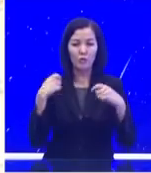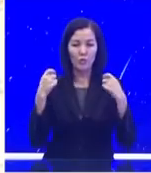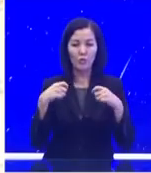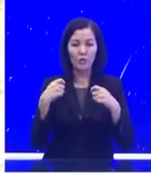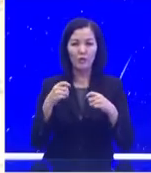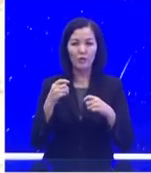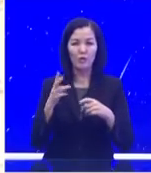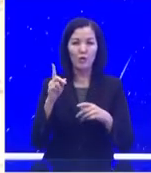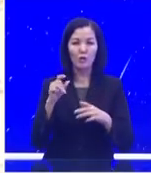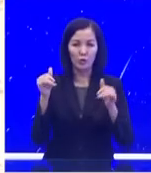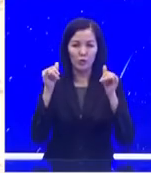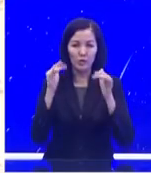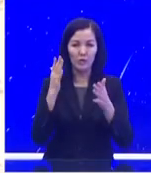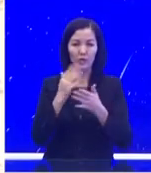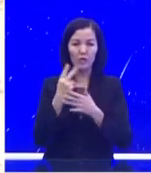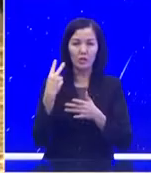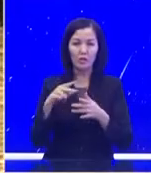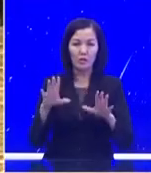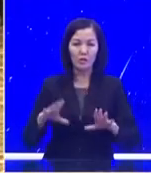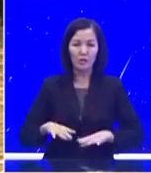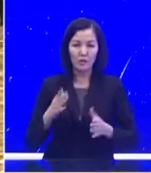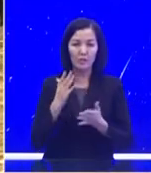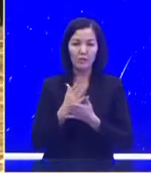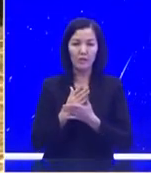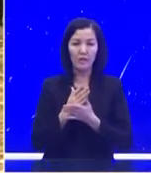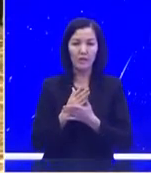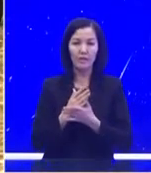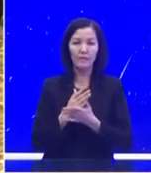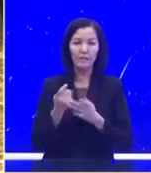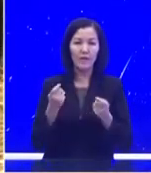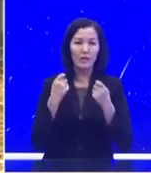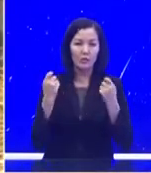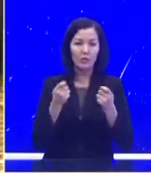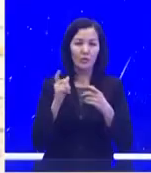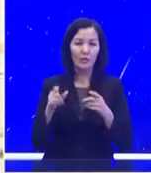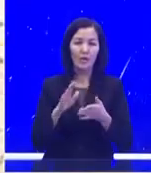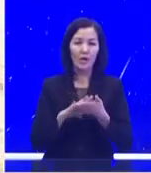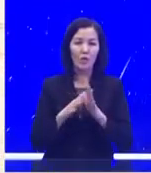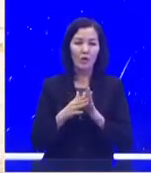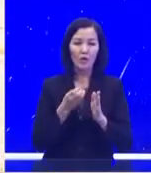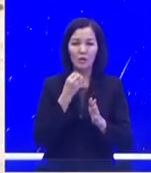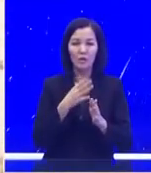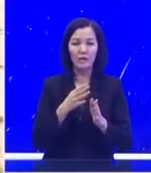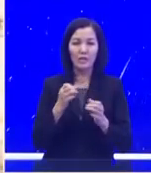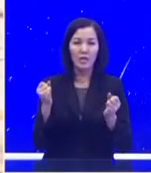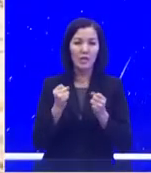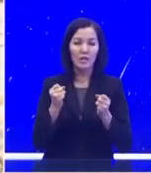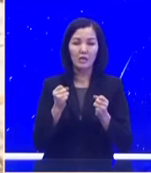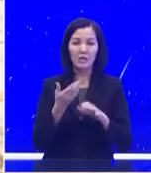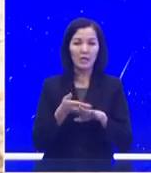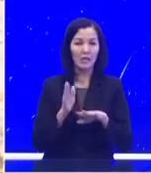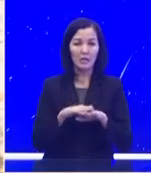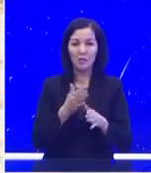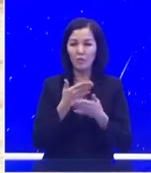100 бас әрі қара мен 20-ға жуық жылқысы бар. Оның айтуынша шопандар ахуалы жақсы. Биылғы қыс аса қиындықсыз өтіп